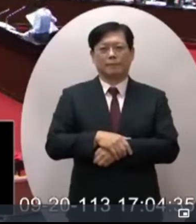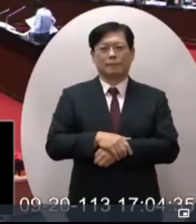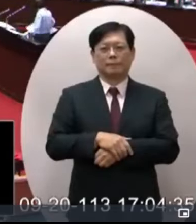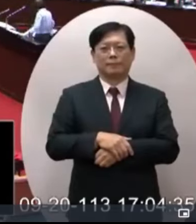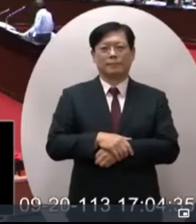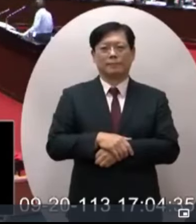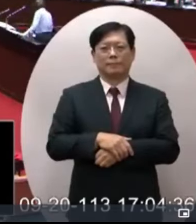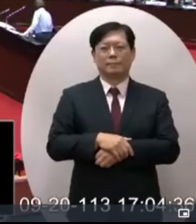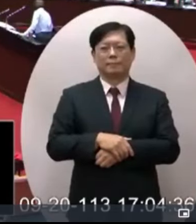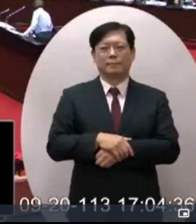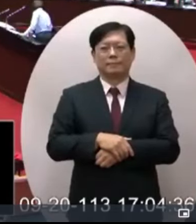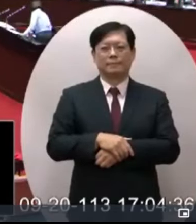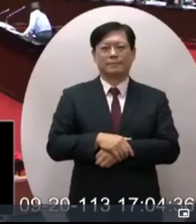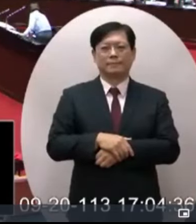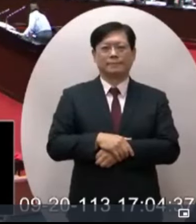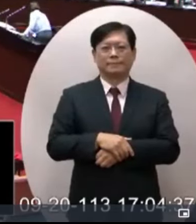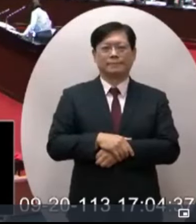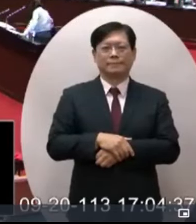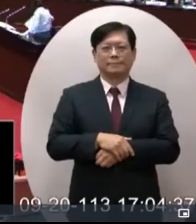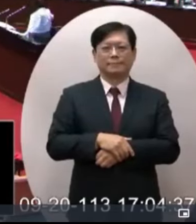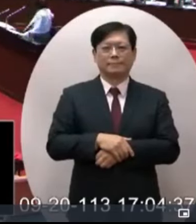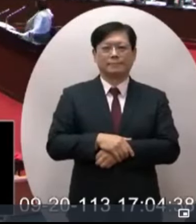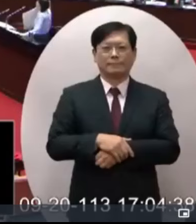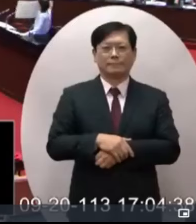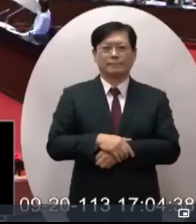内政部跟法务部长，请备询。